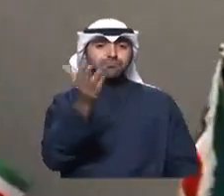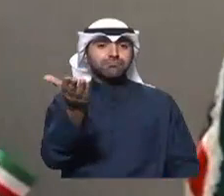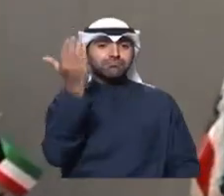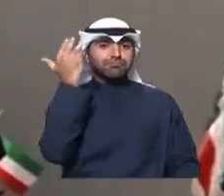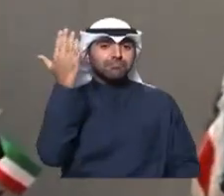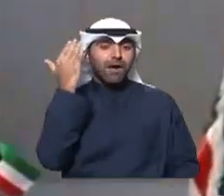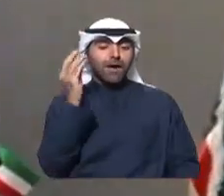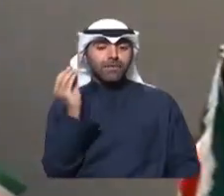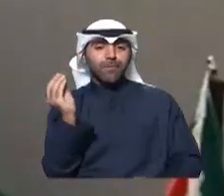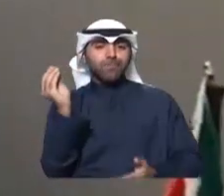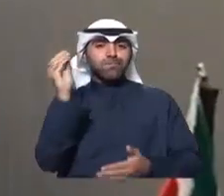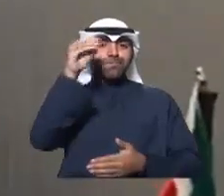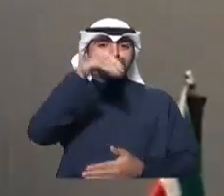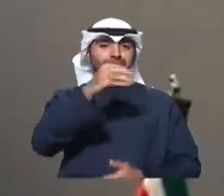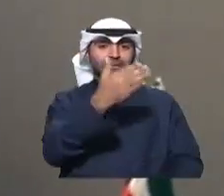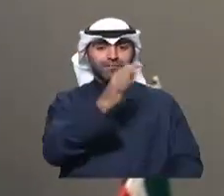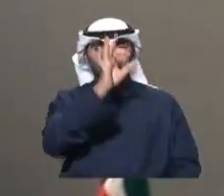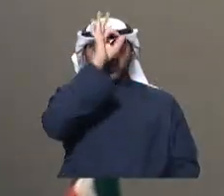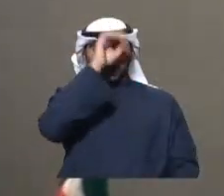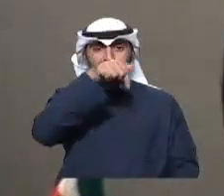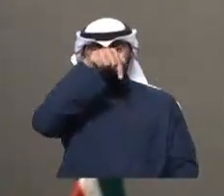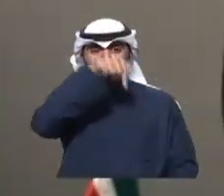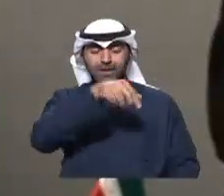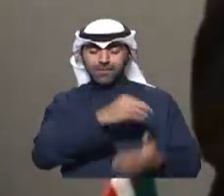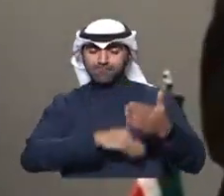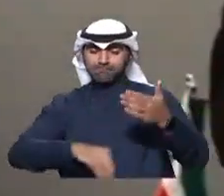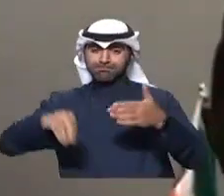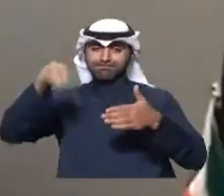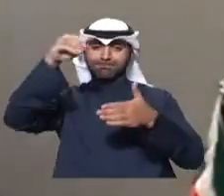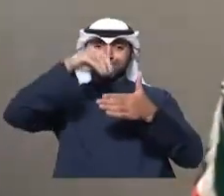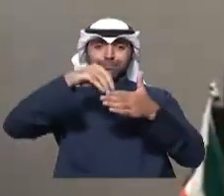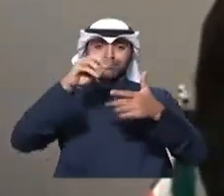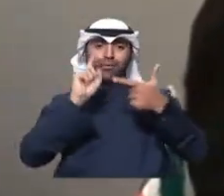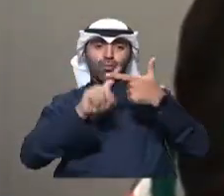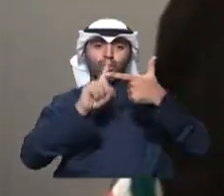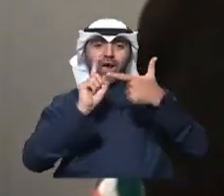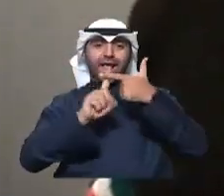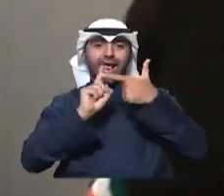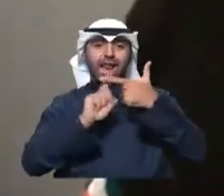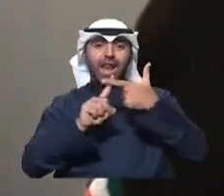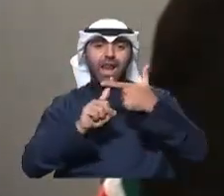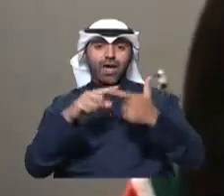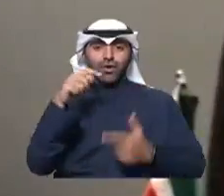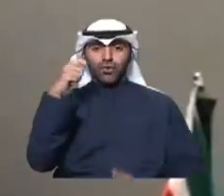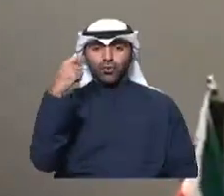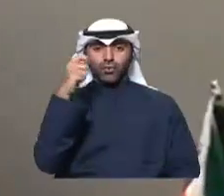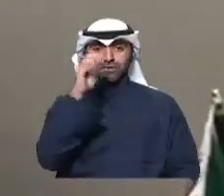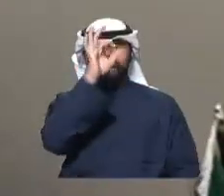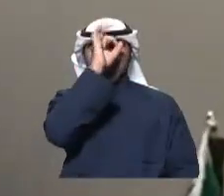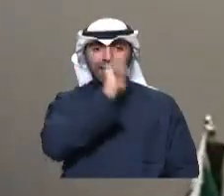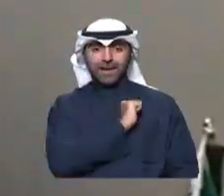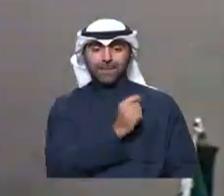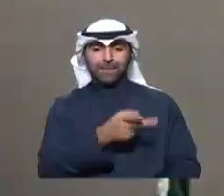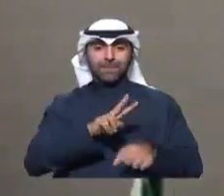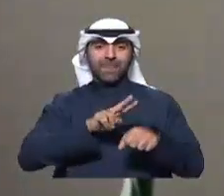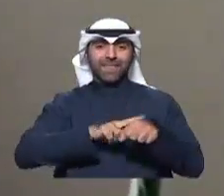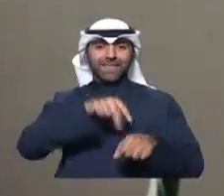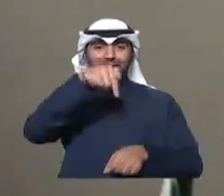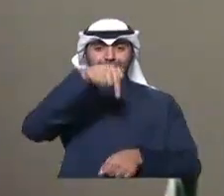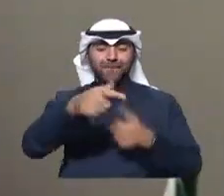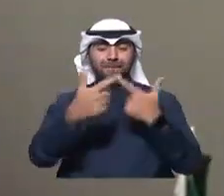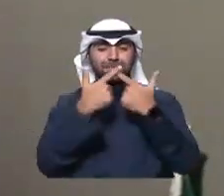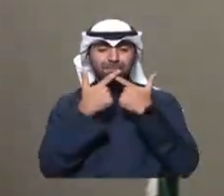توليه الكثير من المناصب القيادية في الوزارة. وبدوره أعرب وكيل وزارة الداخلية وفقا للبيان